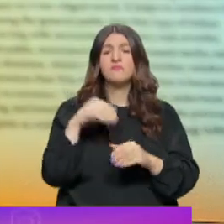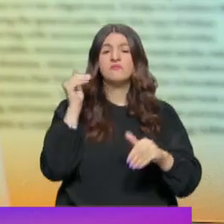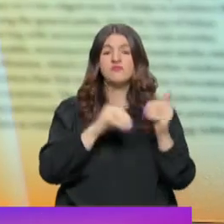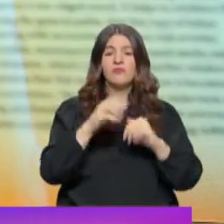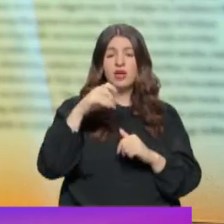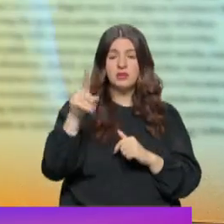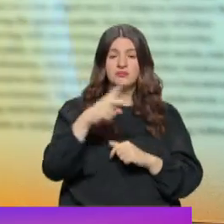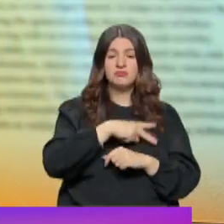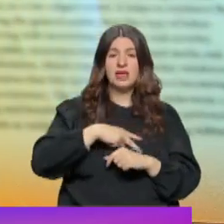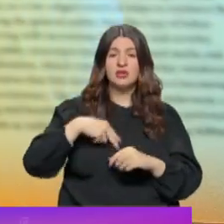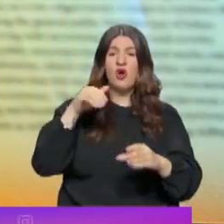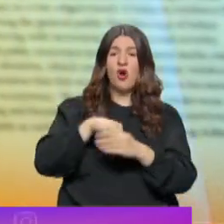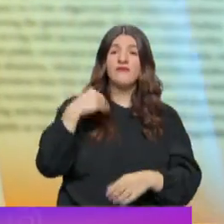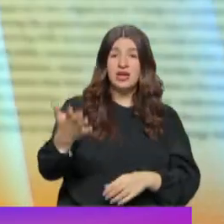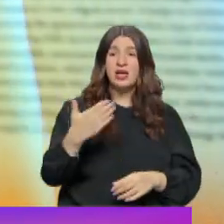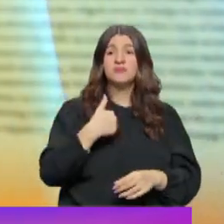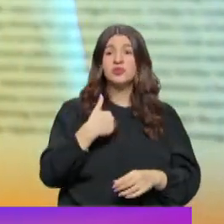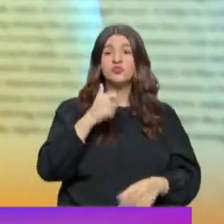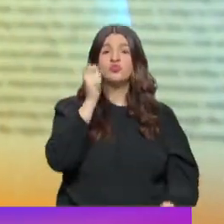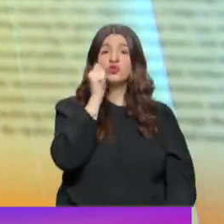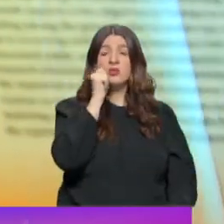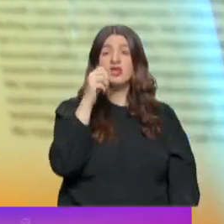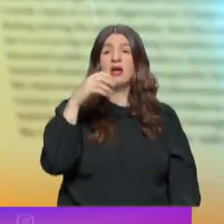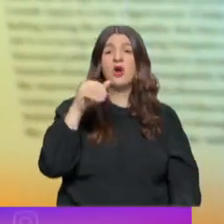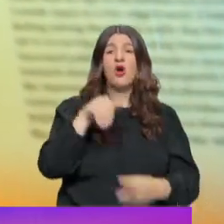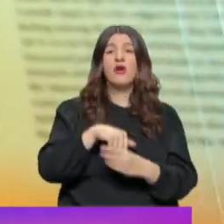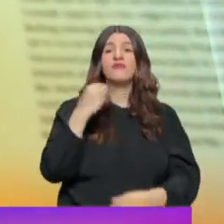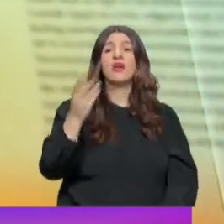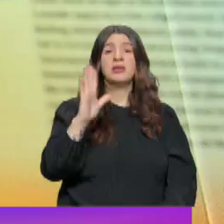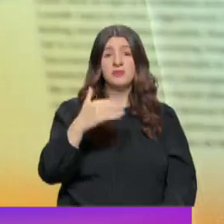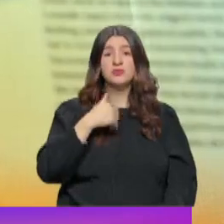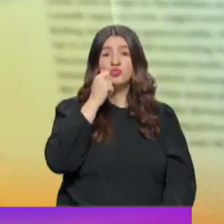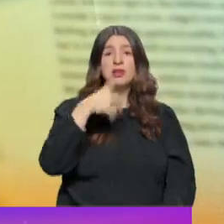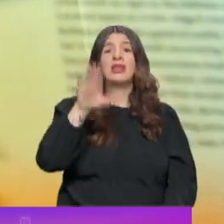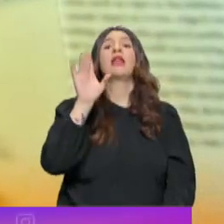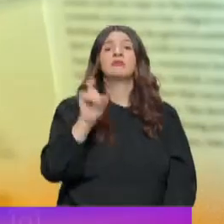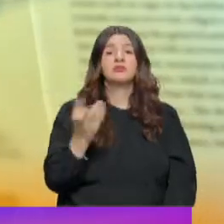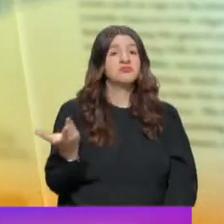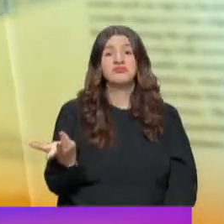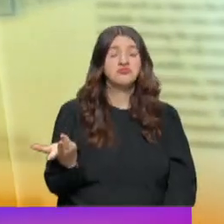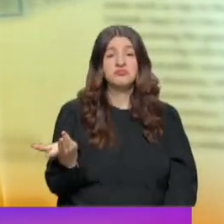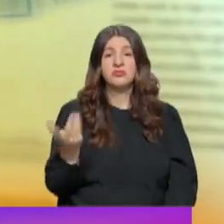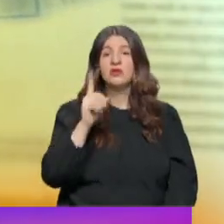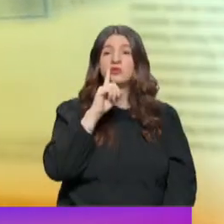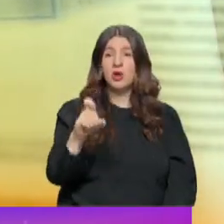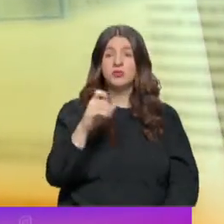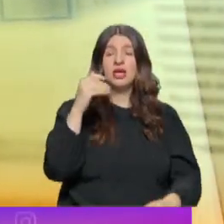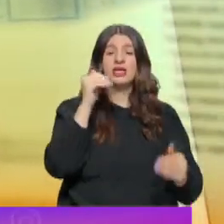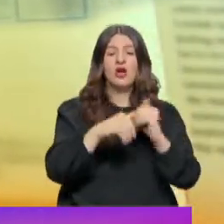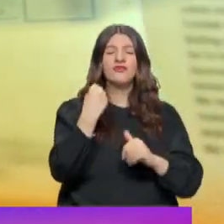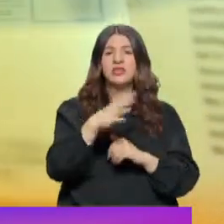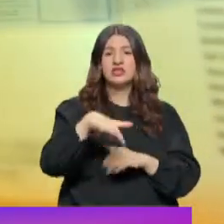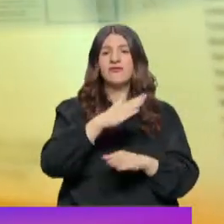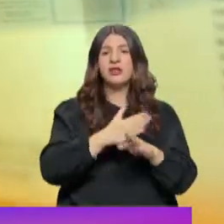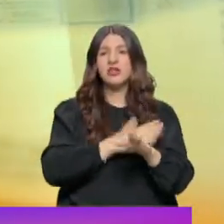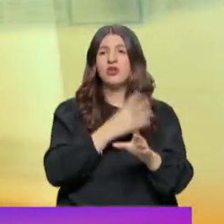seçimlerde AK Parti'nin belediyesine oy verirken biz Müslümanız da AK Parti'ye oy vermediğimizde biz Müslüman değil miyiz diye sormuş. Seçmen vatandaş